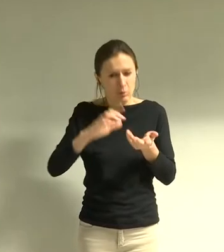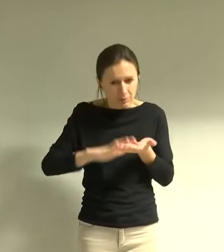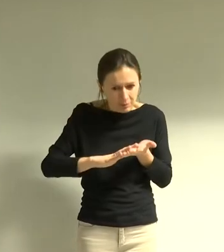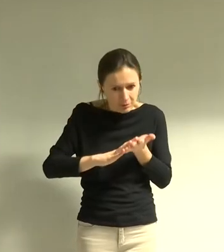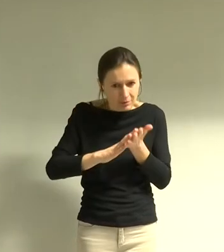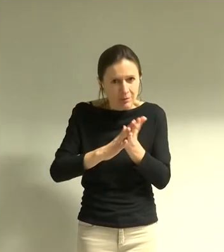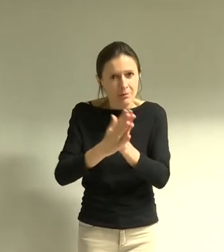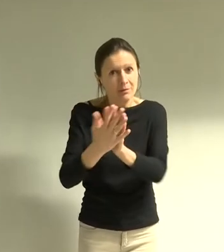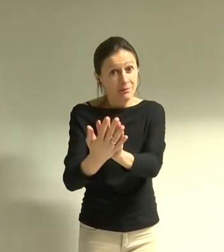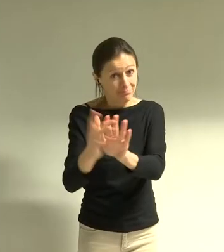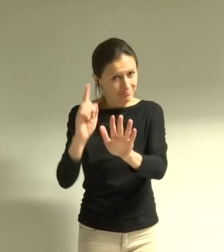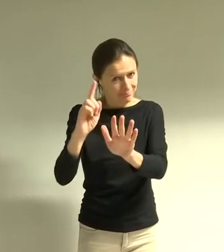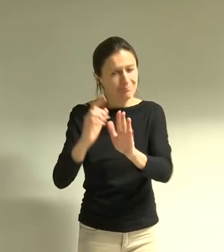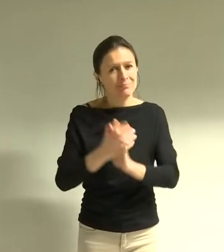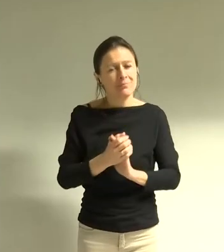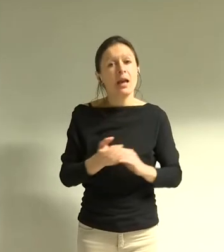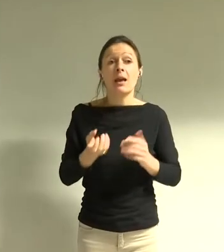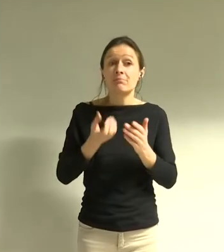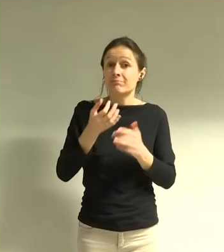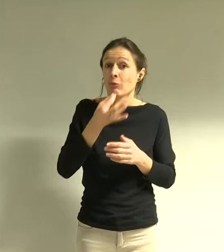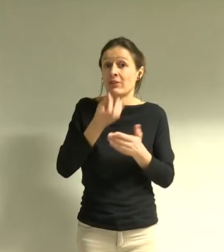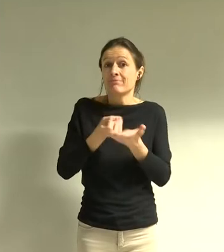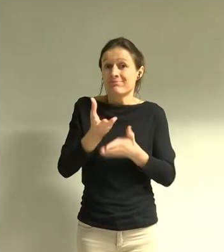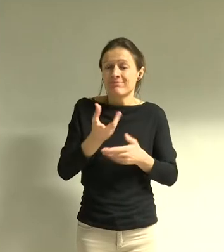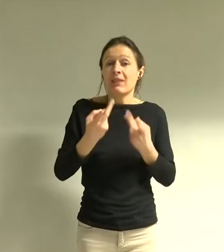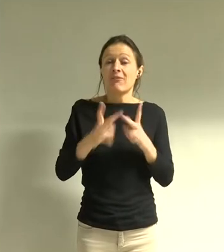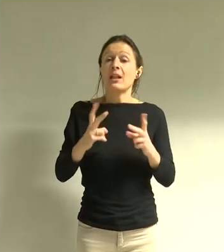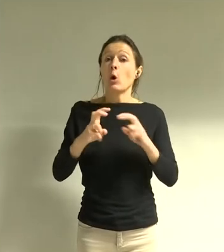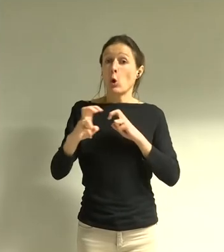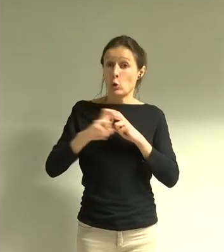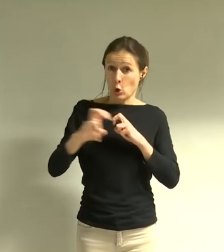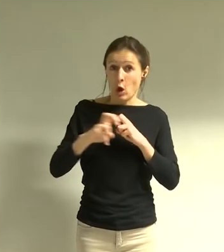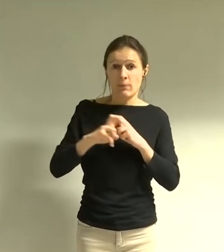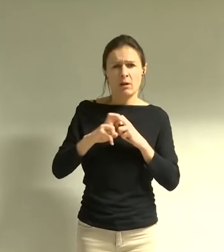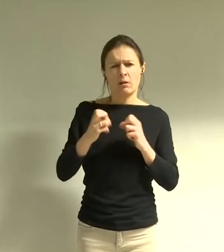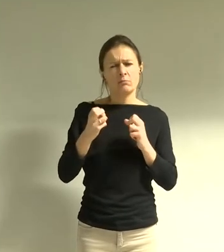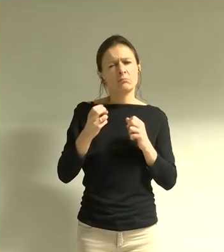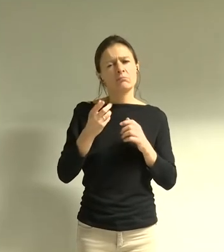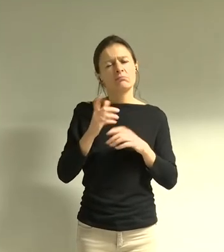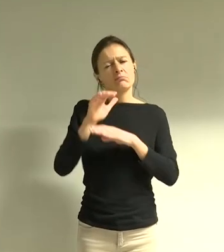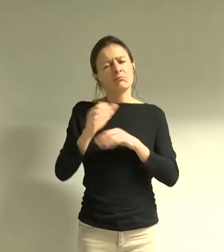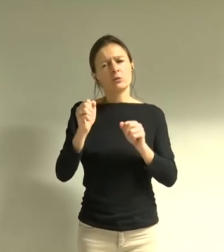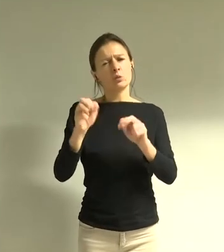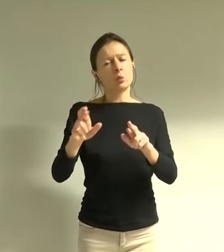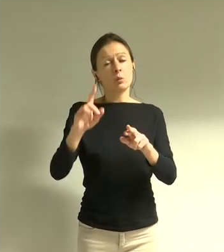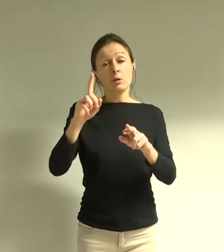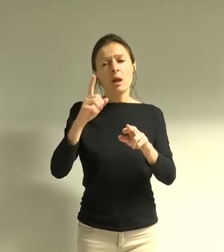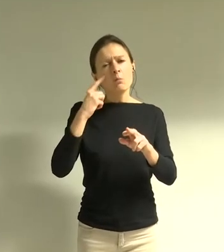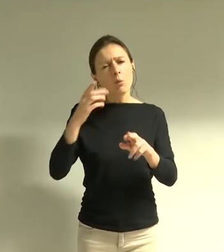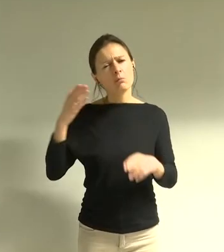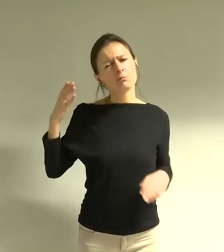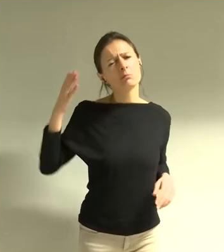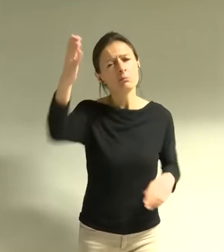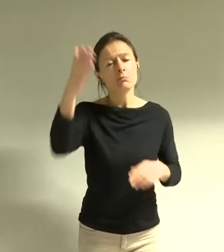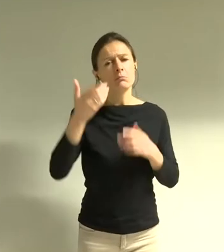l'occasion de rappeler que la ville de grenoble garantie et garantira toujours cette liberté d'expression de création